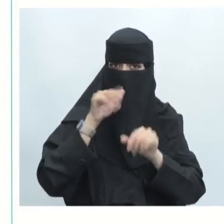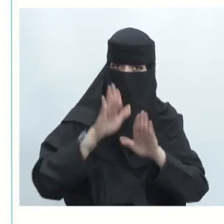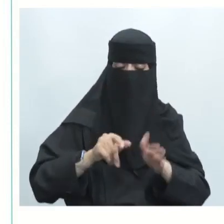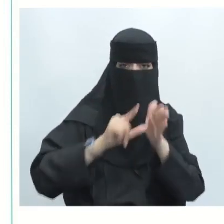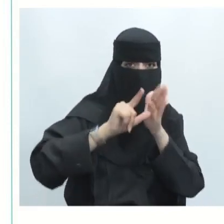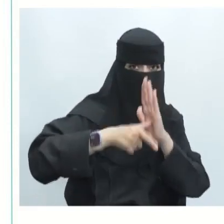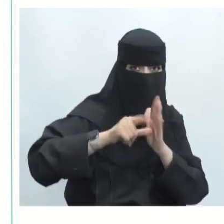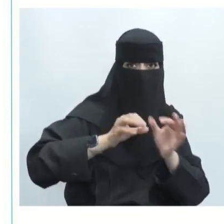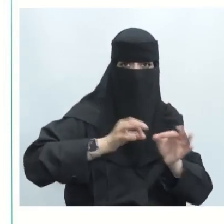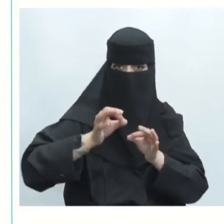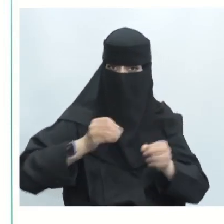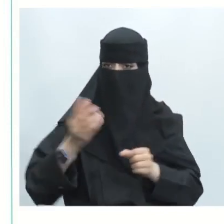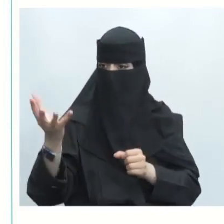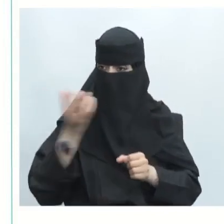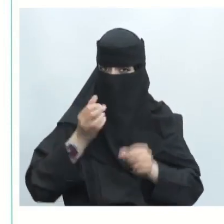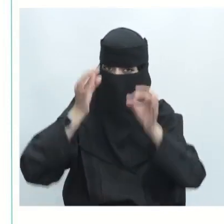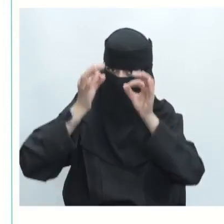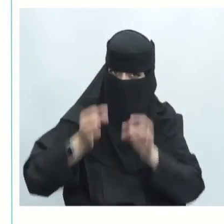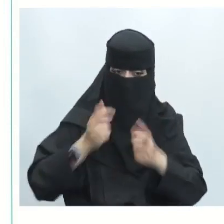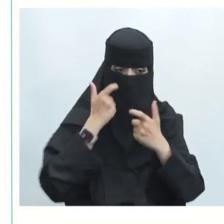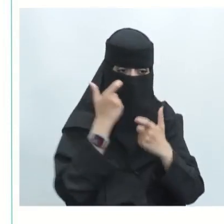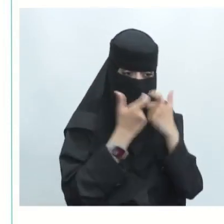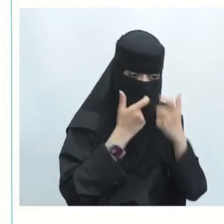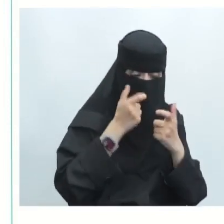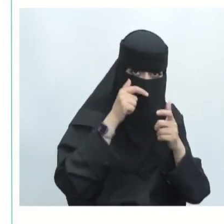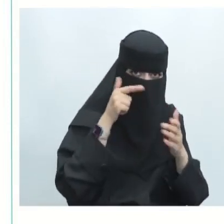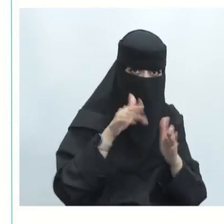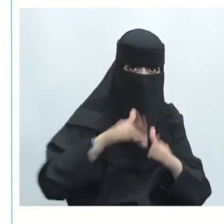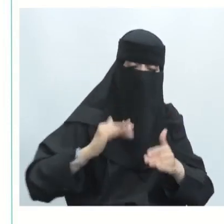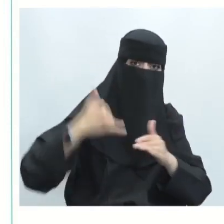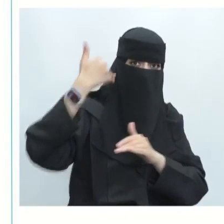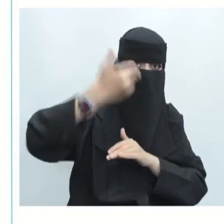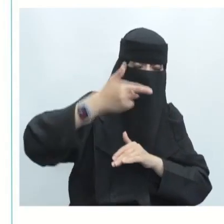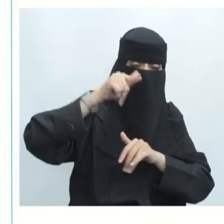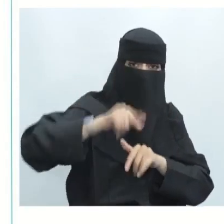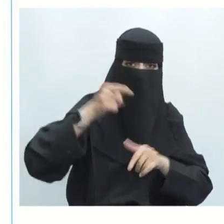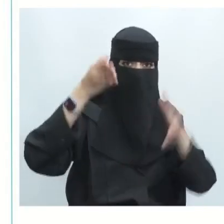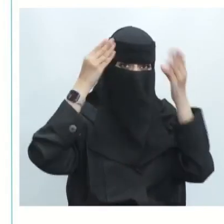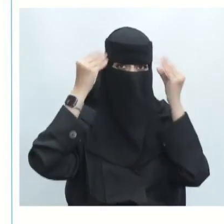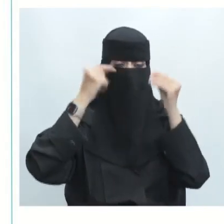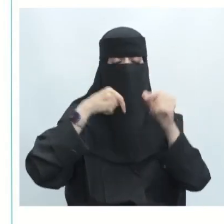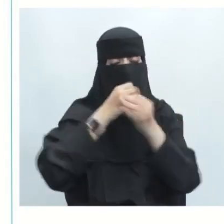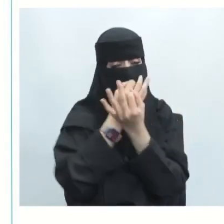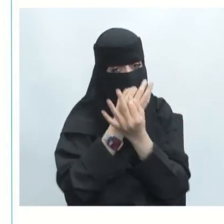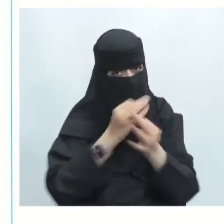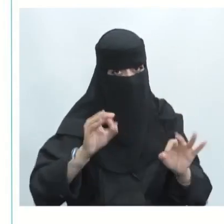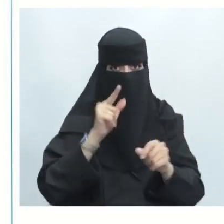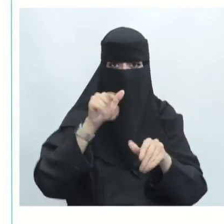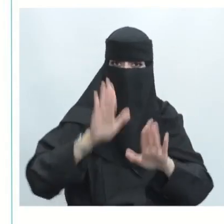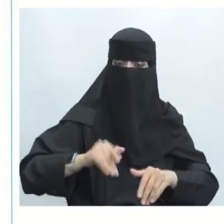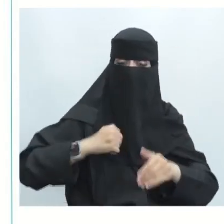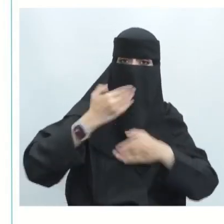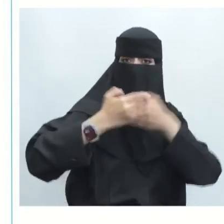الاستراتيجي يحتاج الدقه يحتاج العنايه بعد ذلك يحتاج بالتاكيد المعلومات الكافيه التي من خلالها